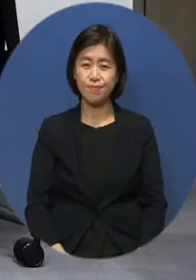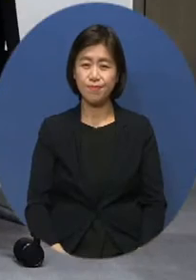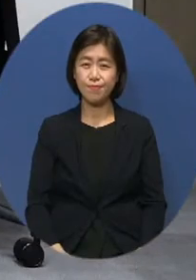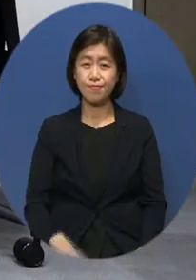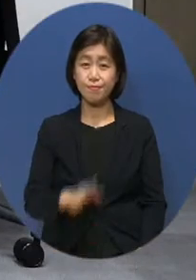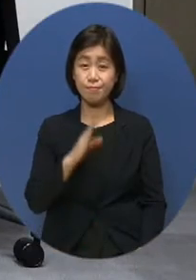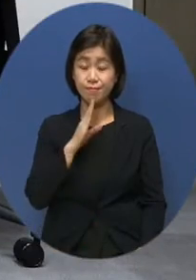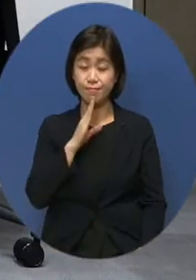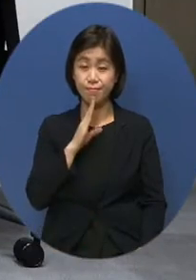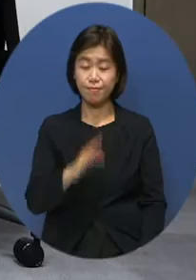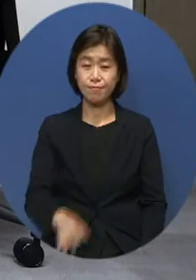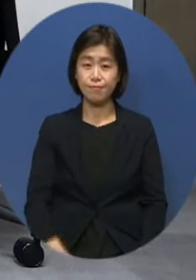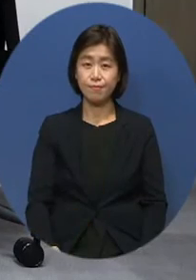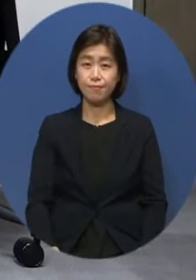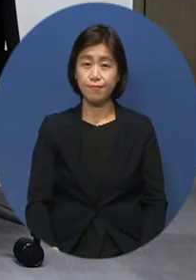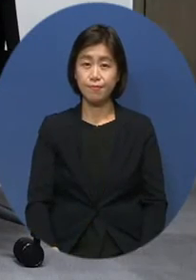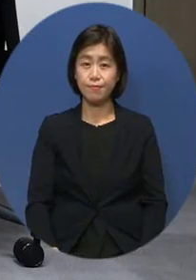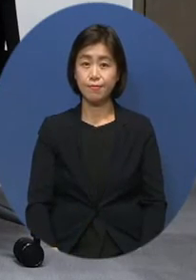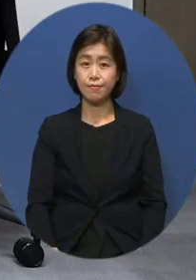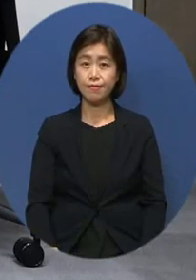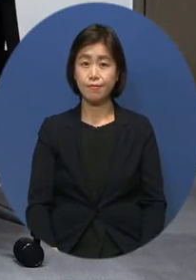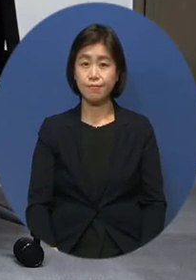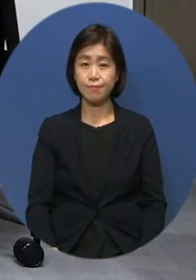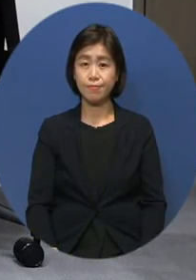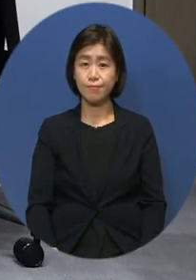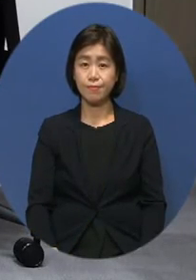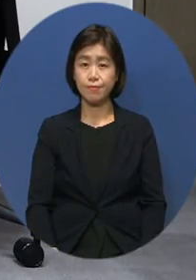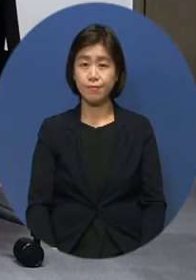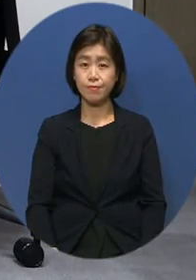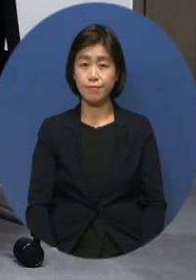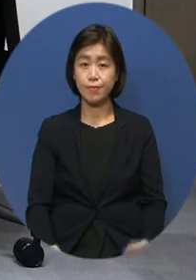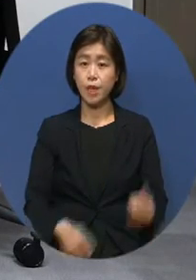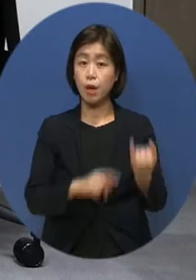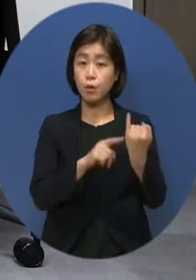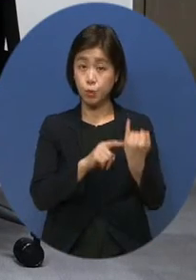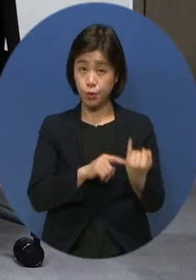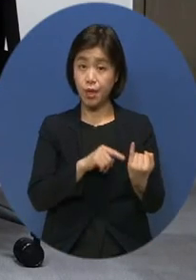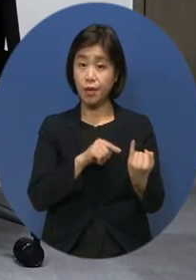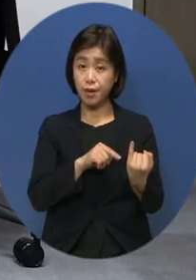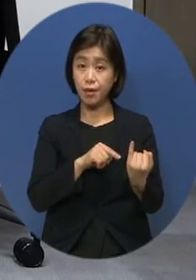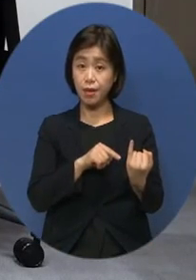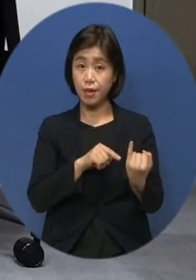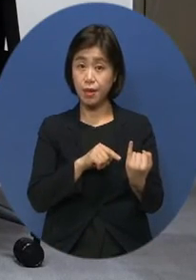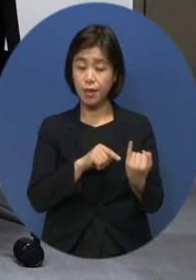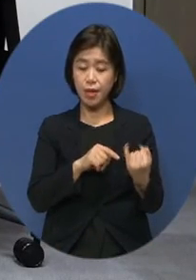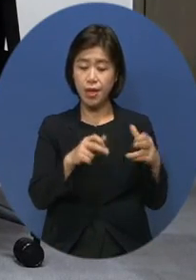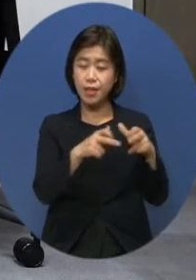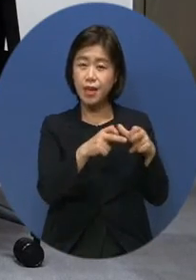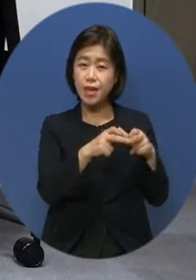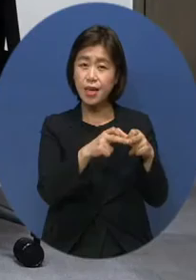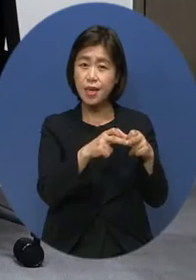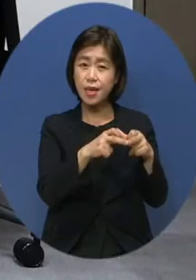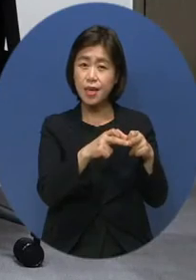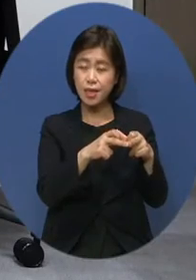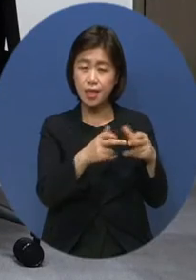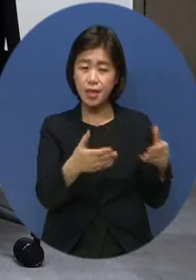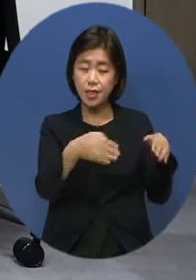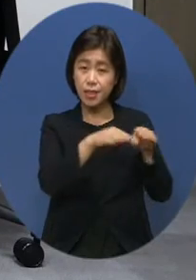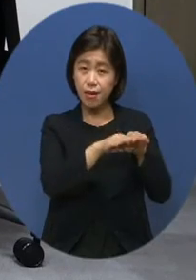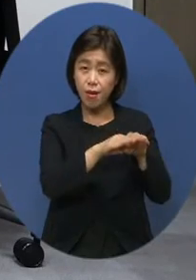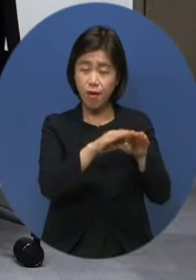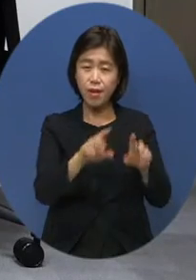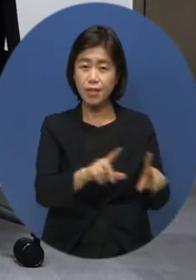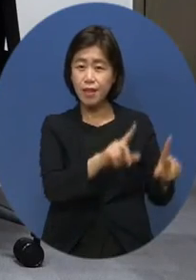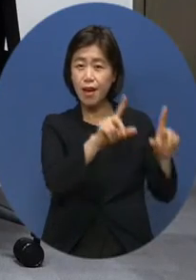맞아요. 그리고 이제 이 혜정 씨가 시설에 들어갔다가 또 그 시설에서 네. 이런 뭐 장애 인권